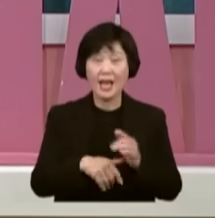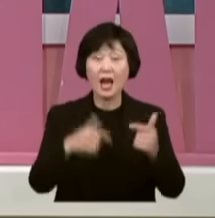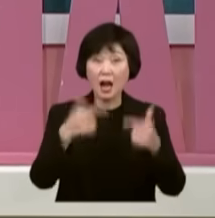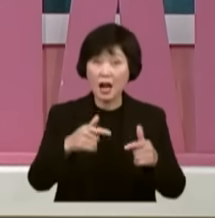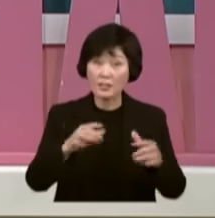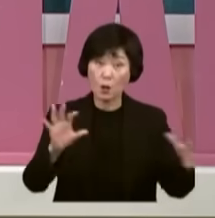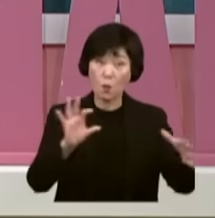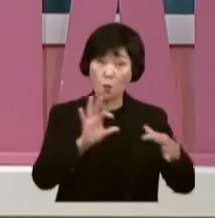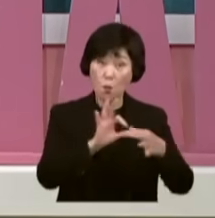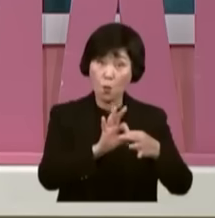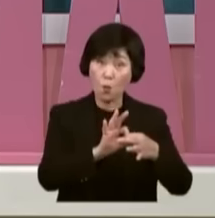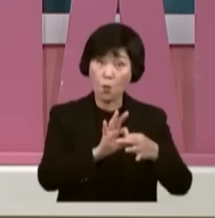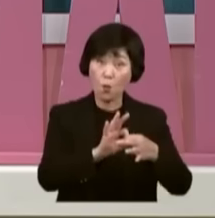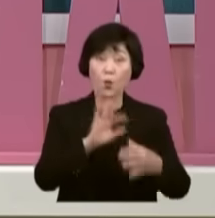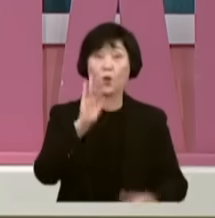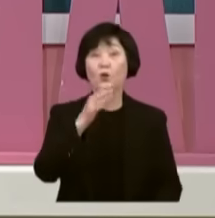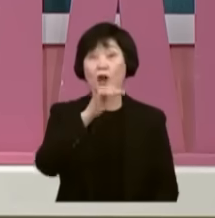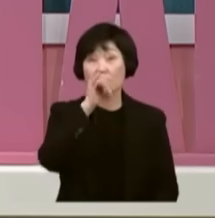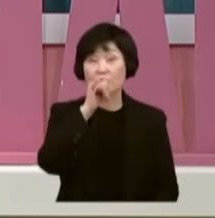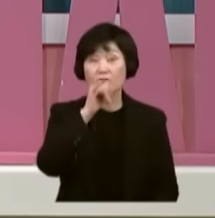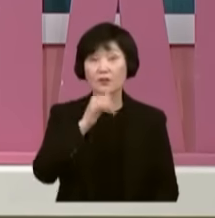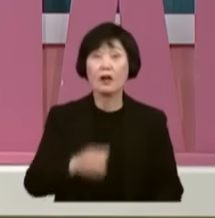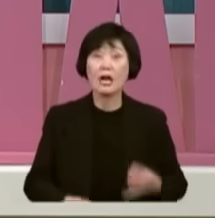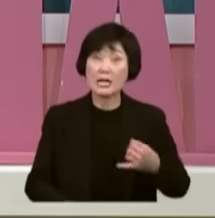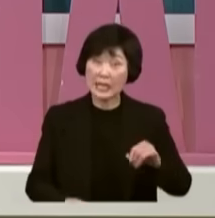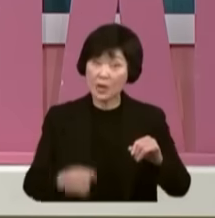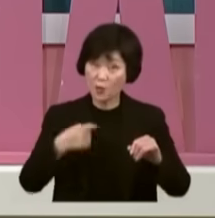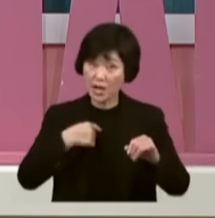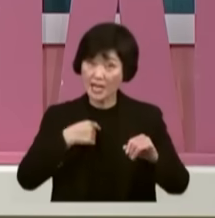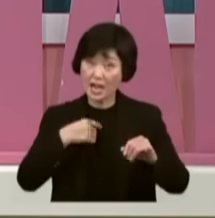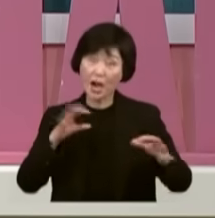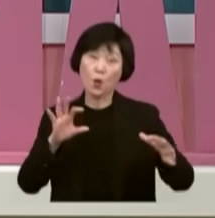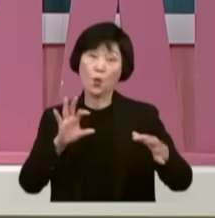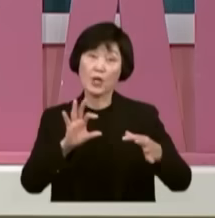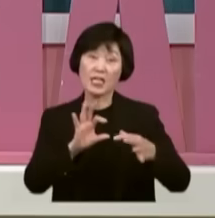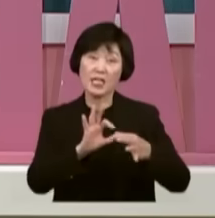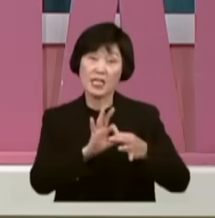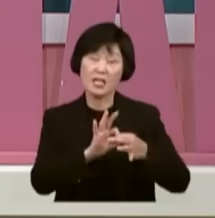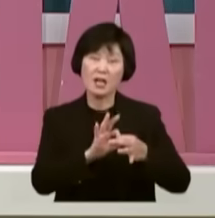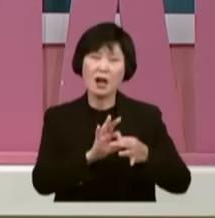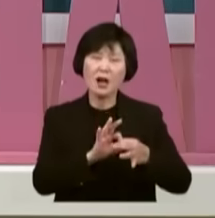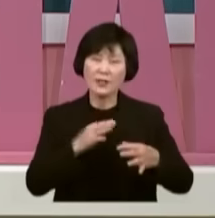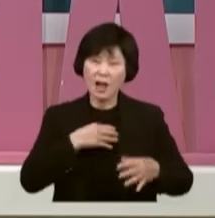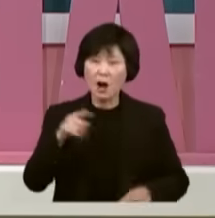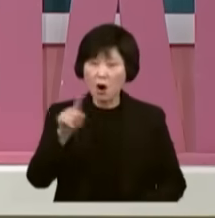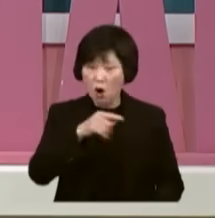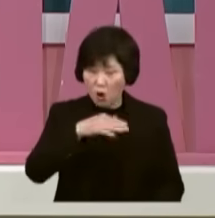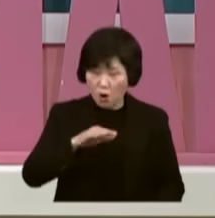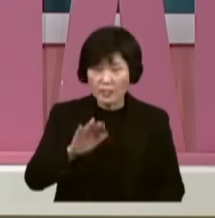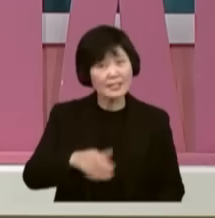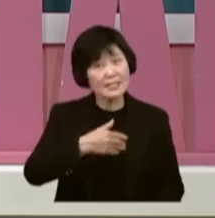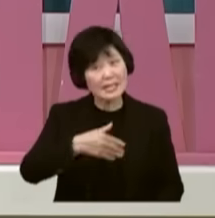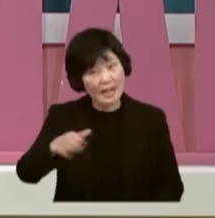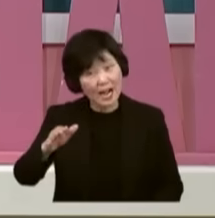네. 내가 얘랑 맞아. 나랑이 그냥 이렇게 고리가 돼 있어 가지고 내가 어디를 가더라도 얘가 지금 옆에 있는 거나